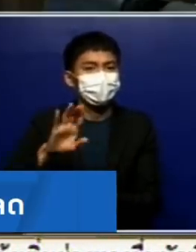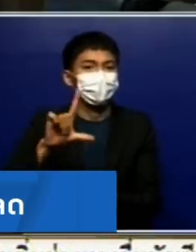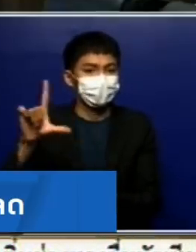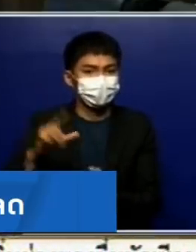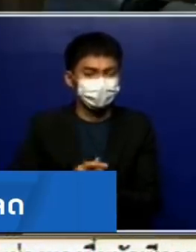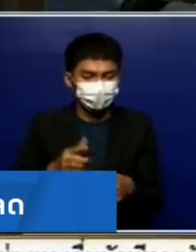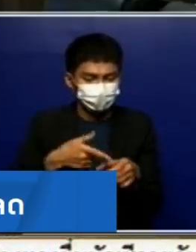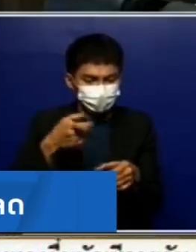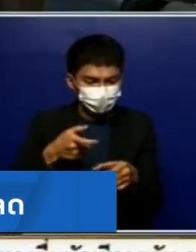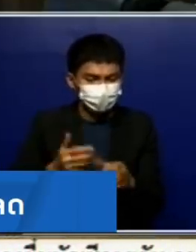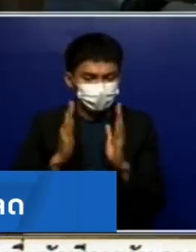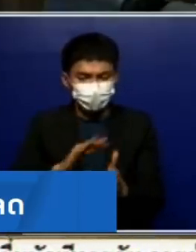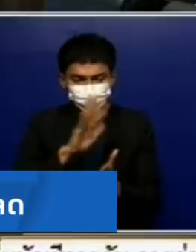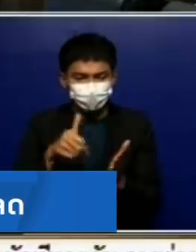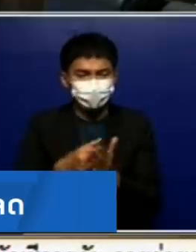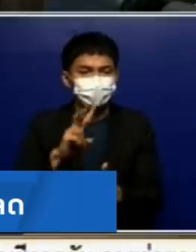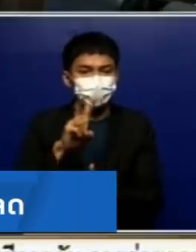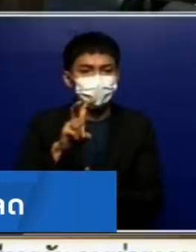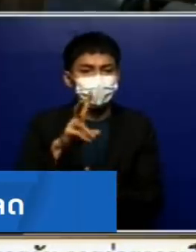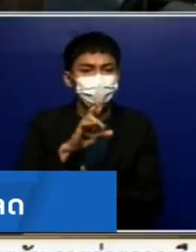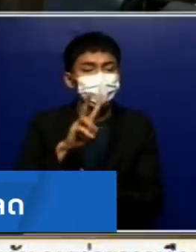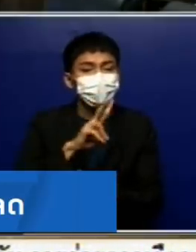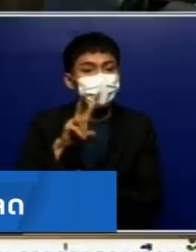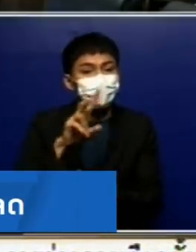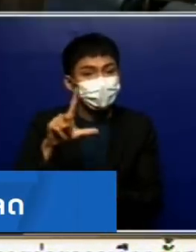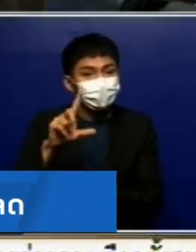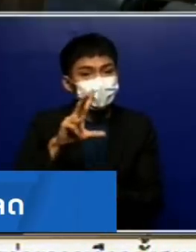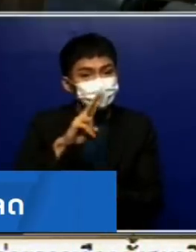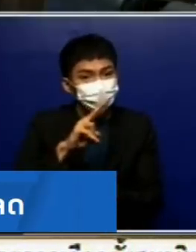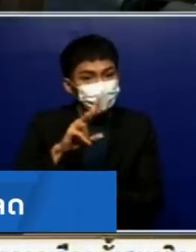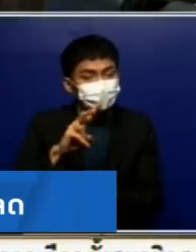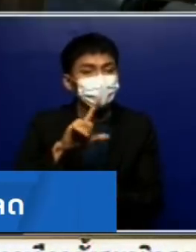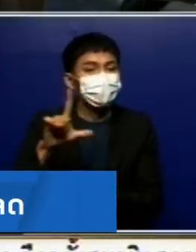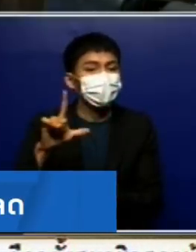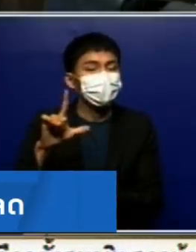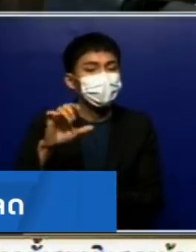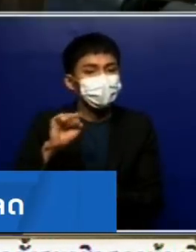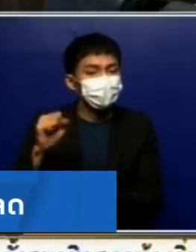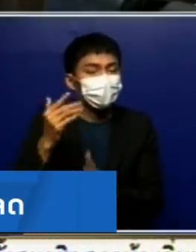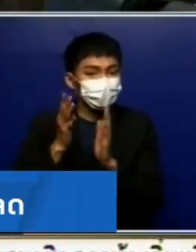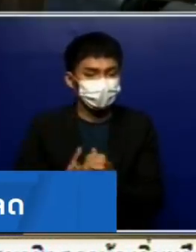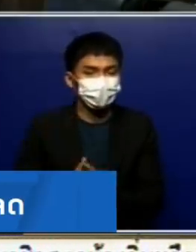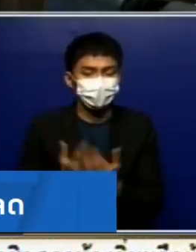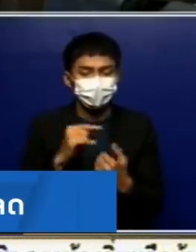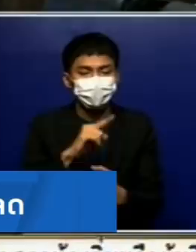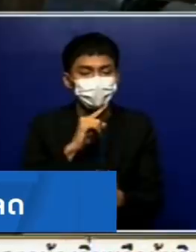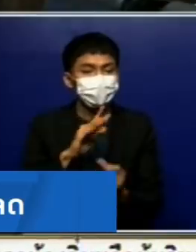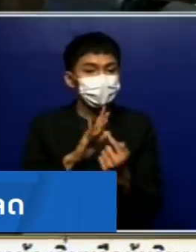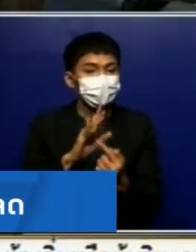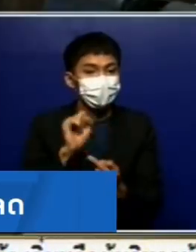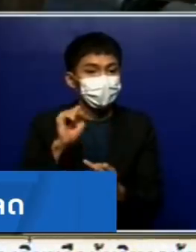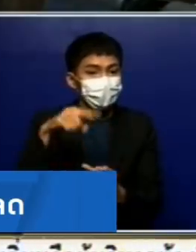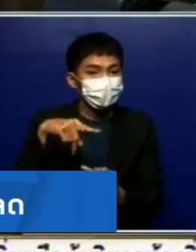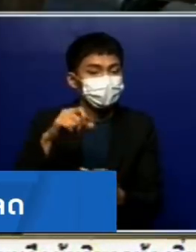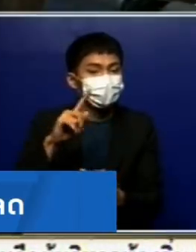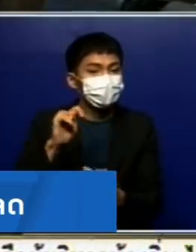ได้ 2,200,000 คนซื้อแอสตราเซเนกาครับท่านประธานซื้อได้22ล้านโดสฉีดให้กับประชาชนได้11ล้านคน